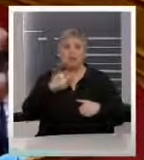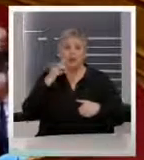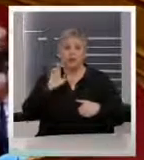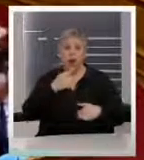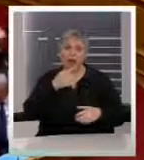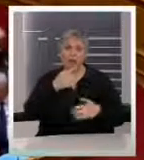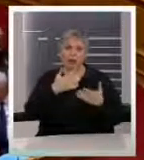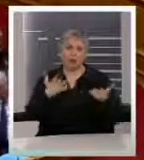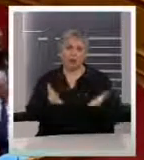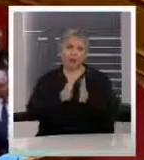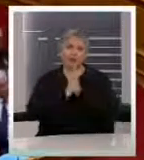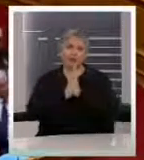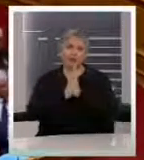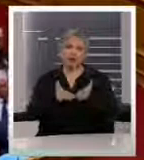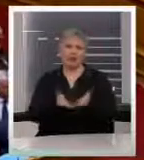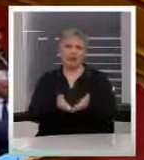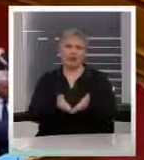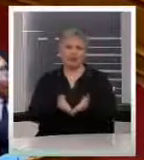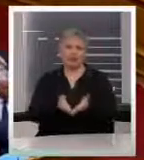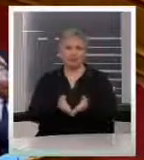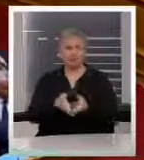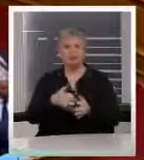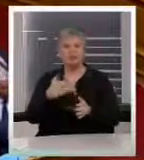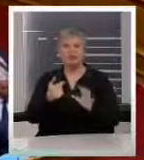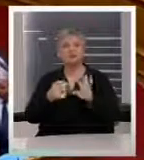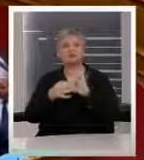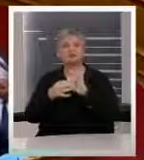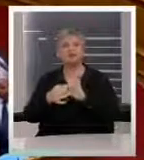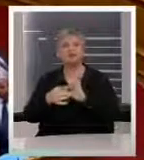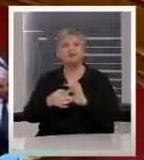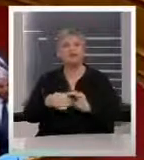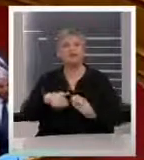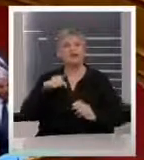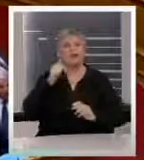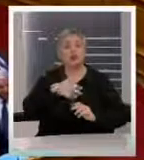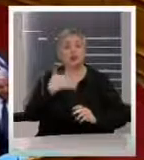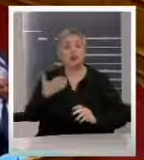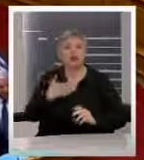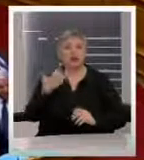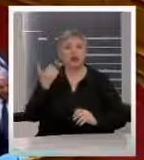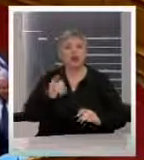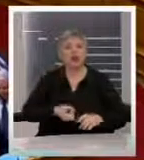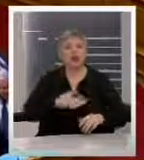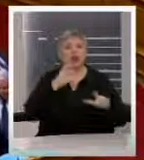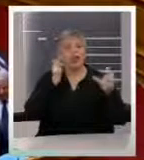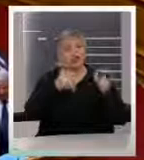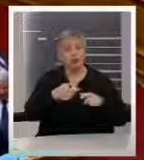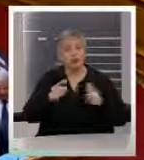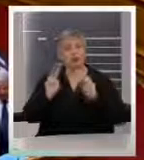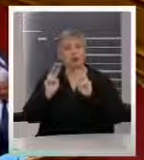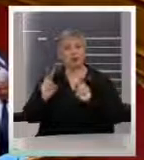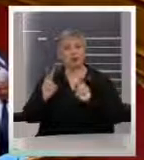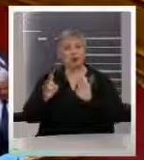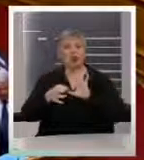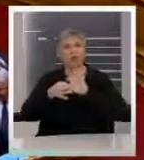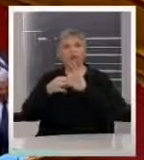αναφορές. Παρακαλώ πολύ. Συνεχίζω λοιπόν το ηφαισιακό πρόγραμμα της Νέας Δημοκρατίας και του ΠΑΣΟΚ, της συγκυβέρνησης, που συνεχίζει να εμφανίζεται